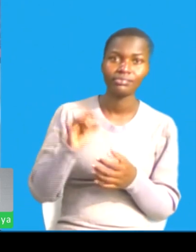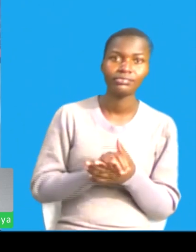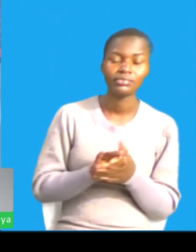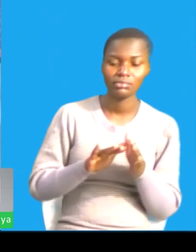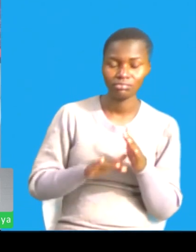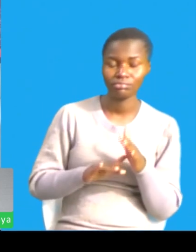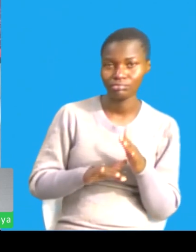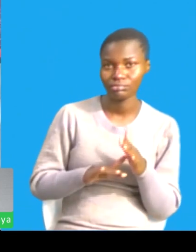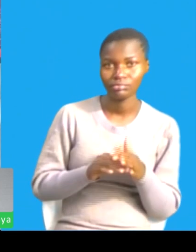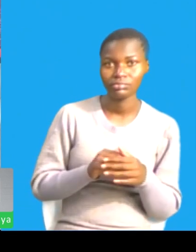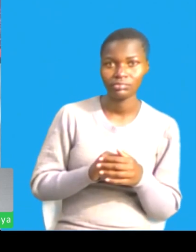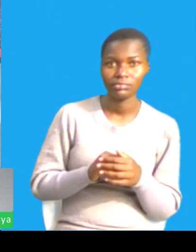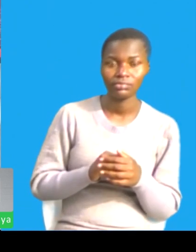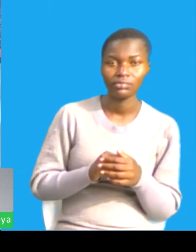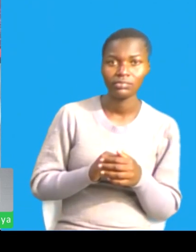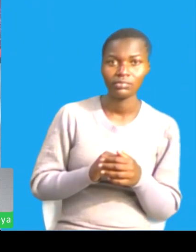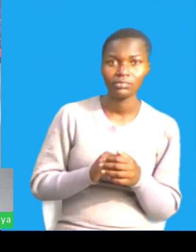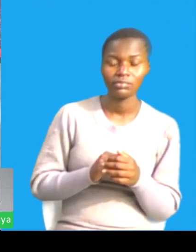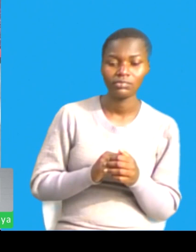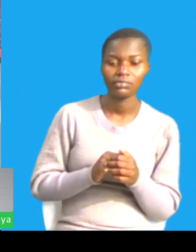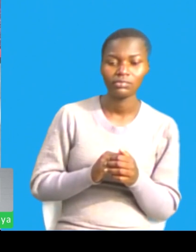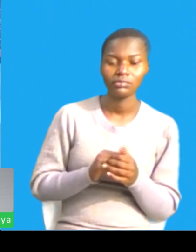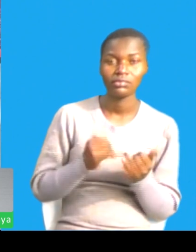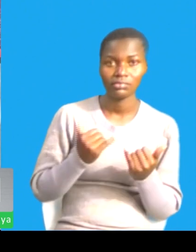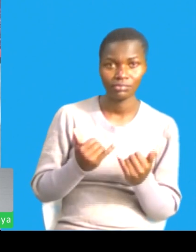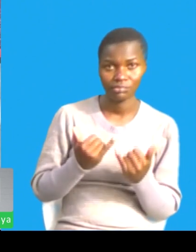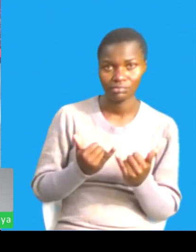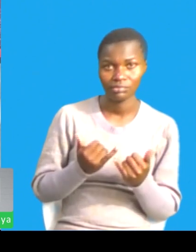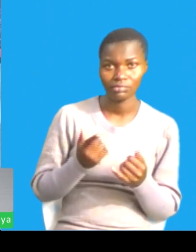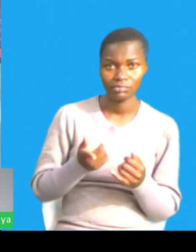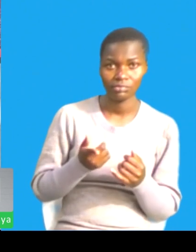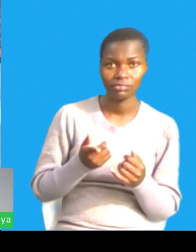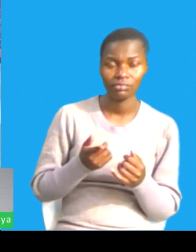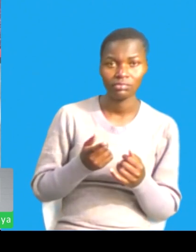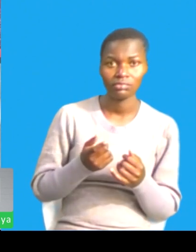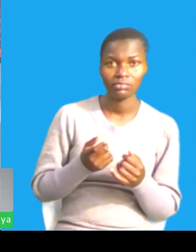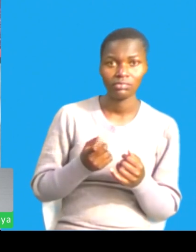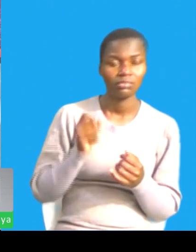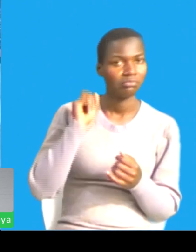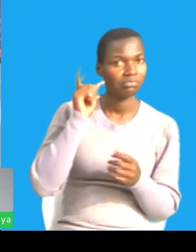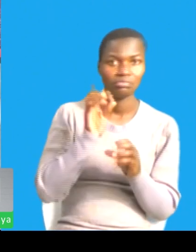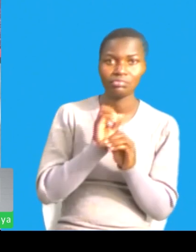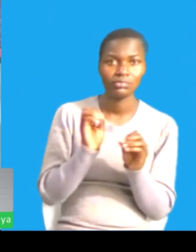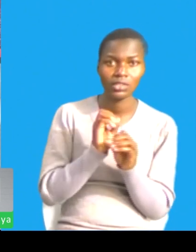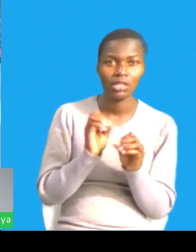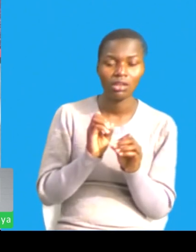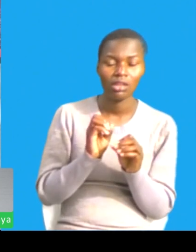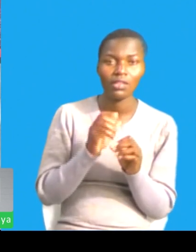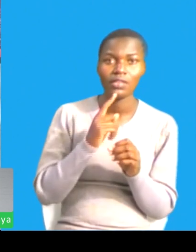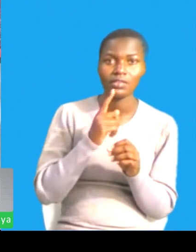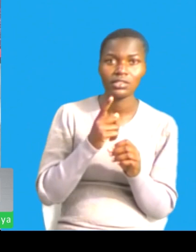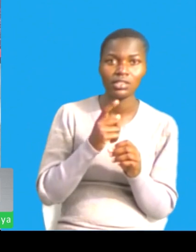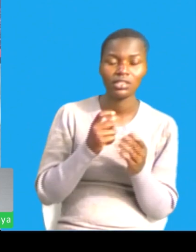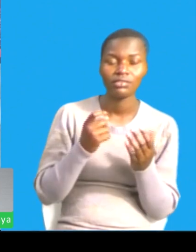ya karatasi. Yes. Kwa maana sasa tena haiko. Yes. Tuelewi kumeenda aje. Walisema ya kwamba hawana kitu ya